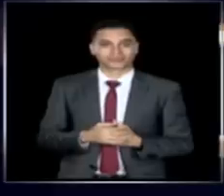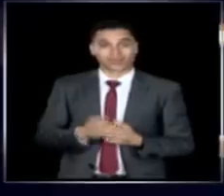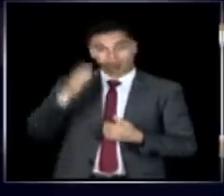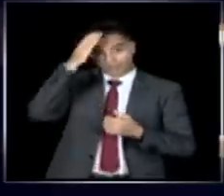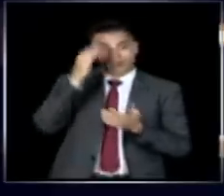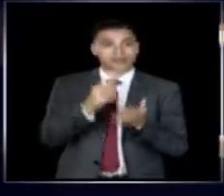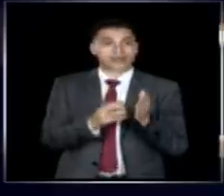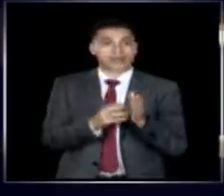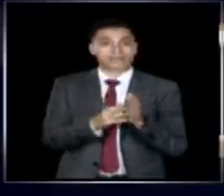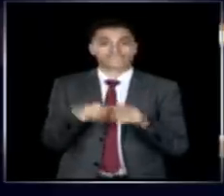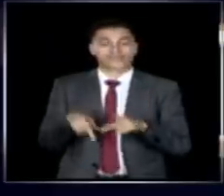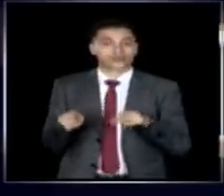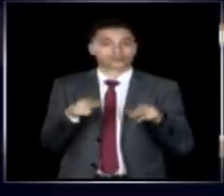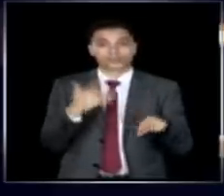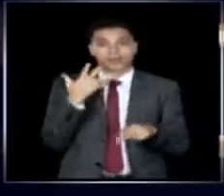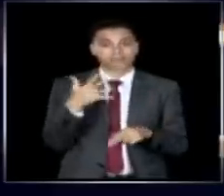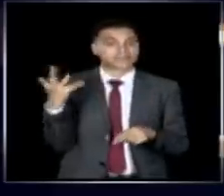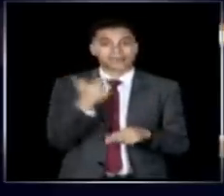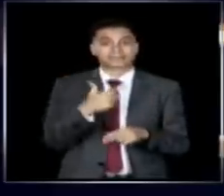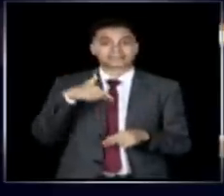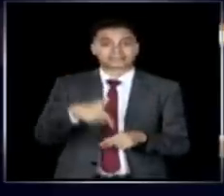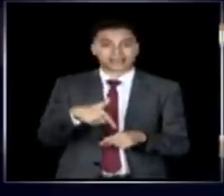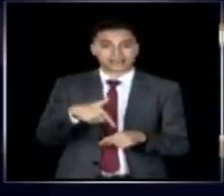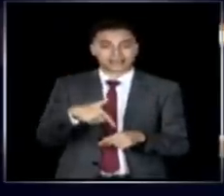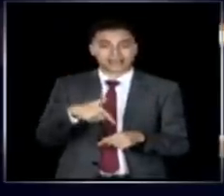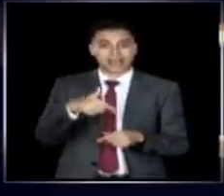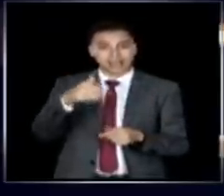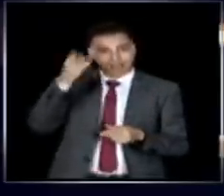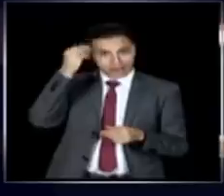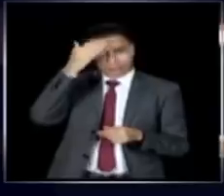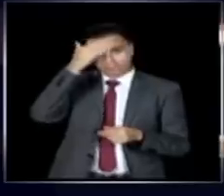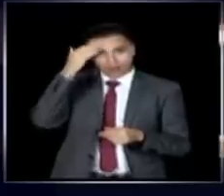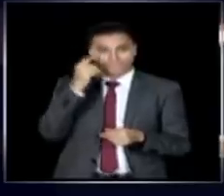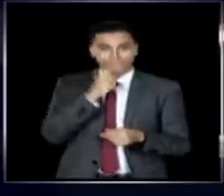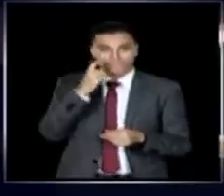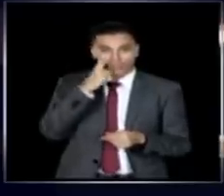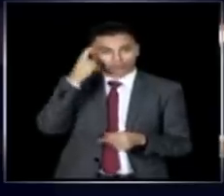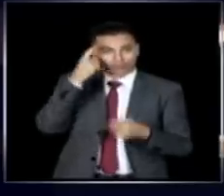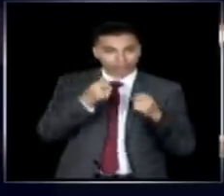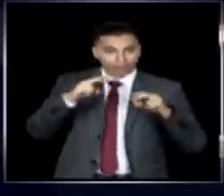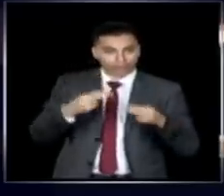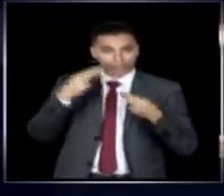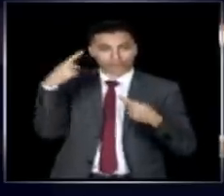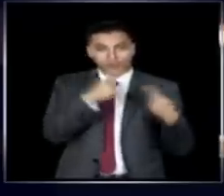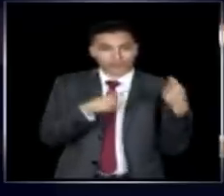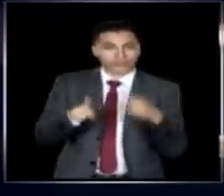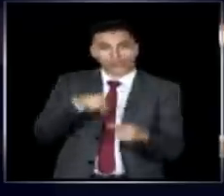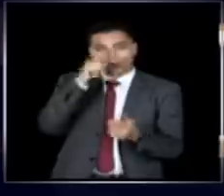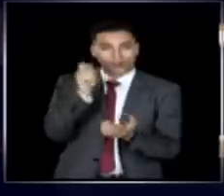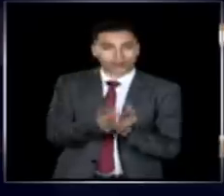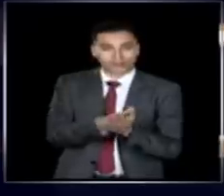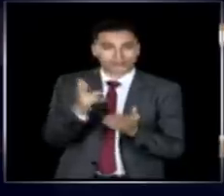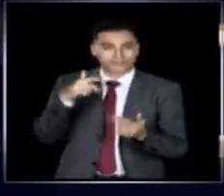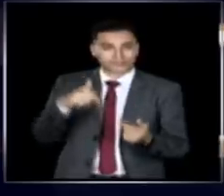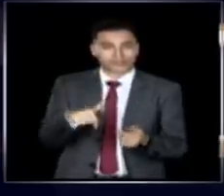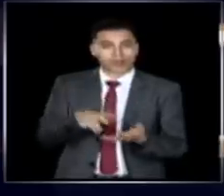عبقرة الجامعات في الموسم الخامس، 6 فقرات، العلم، المعرفة، الفنون، تحت الضغط، ضربات الجزاء وعجلة الحظ. وأول حاجة